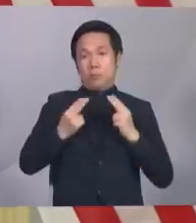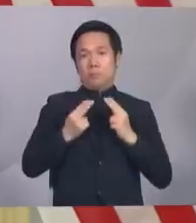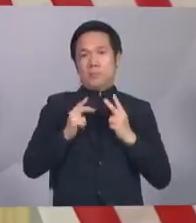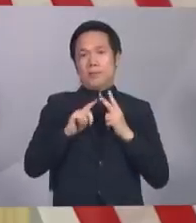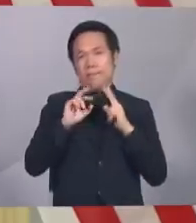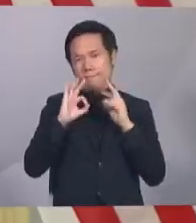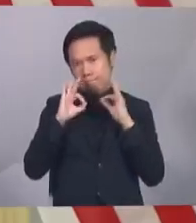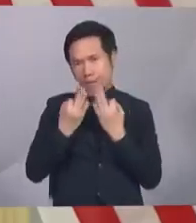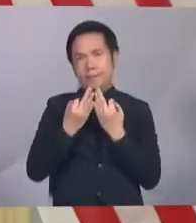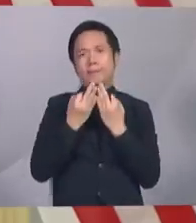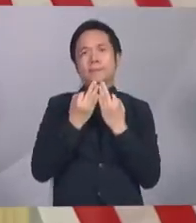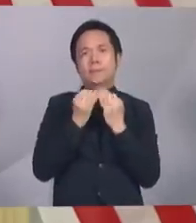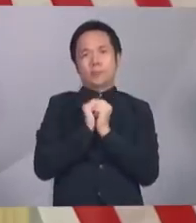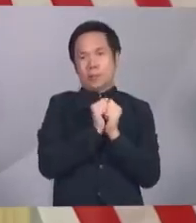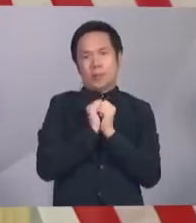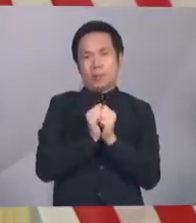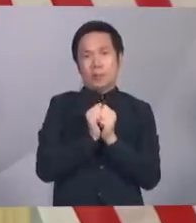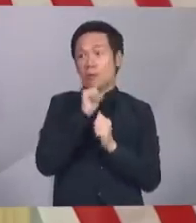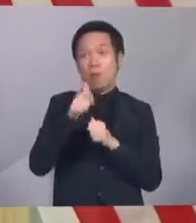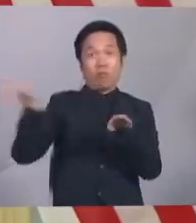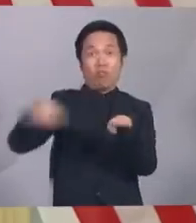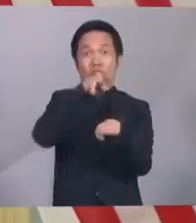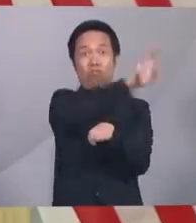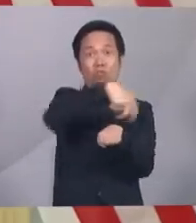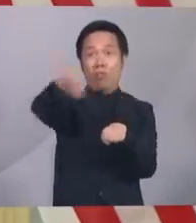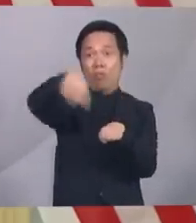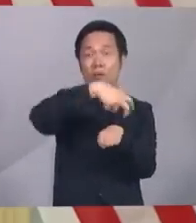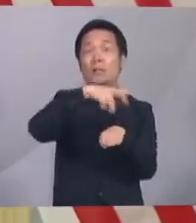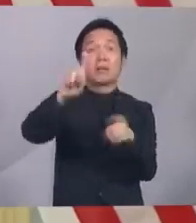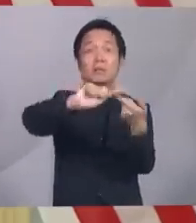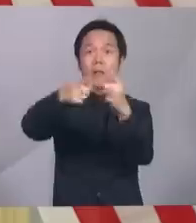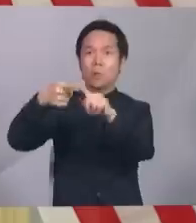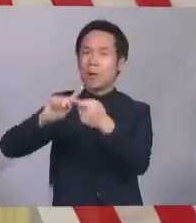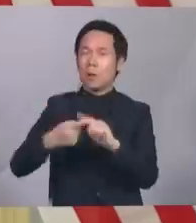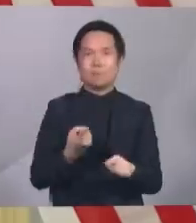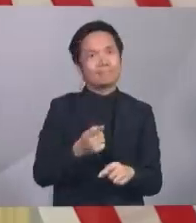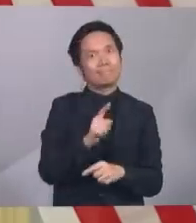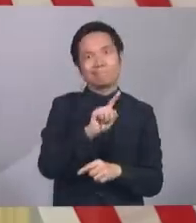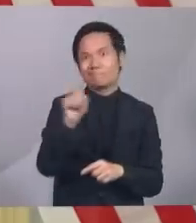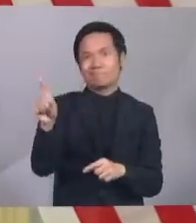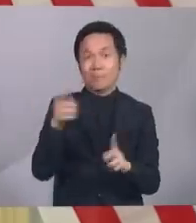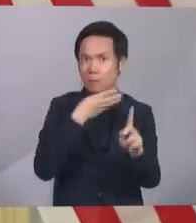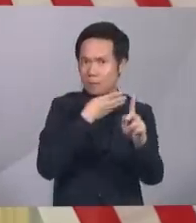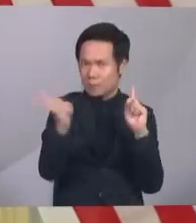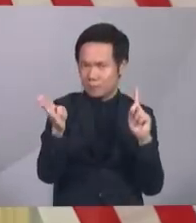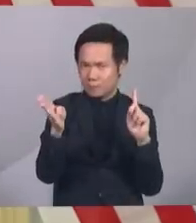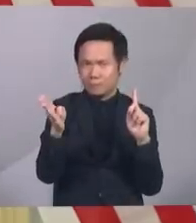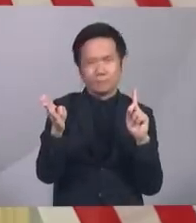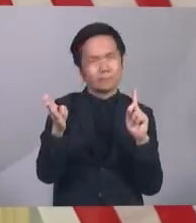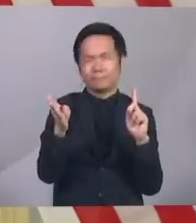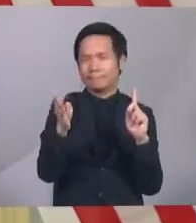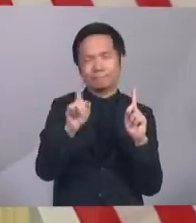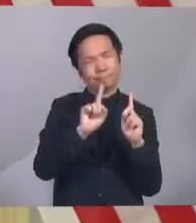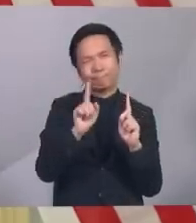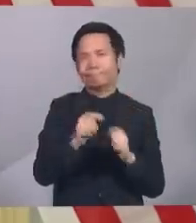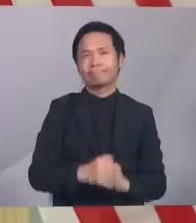Jadi walaubagaimanapun, saya percaya mungkin ada yang cuba untuk membawa kawan-kawan dan sebagainya, ada yang engkar, dan seperti saya